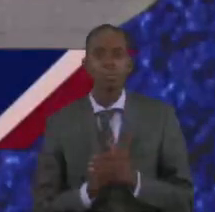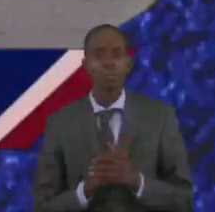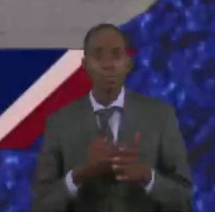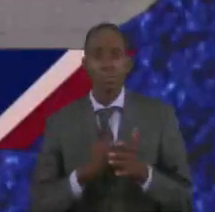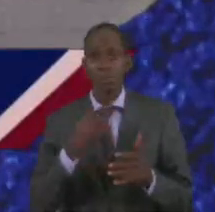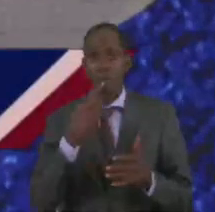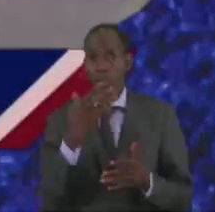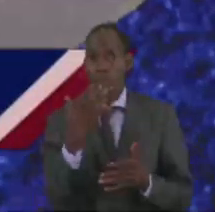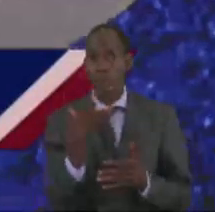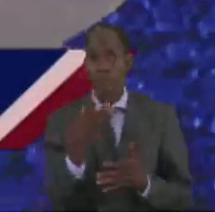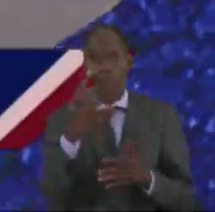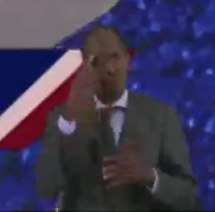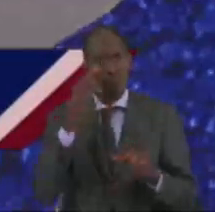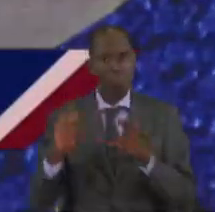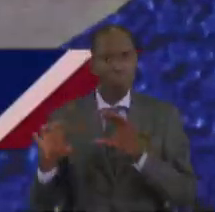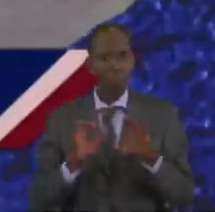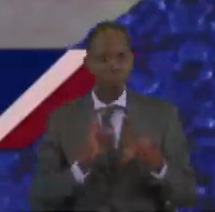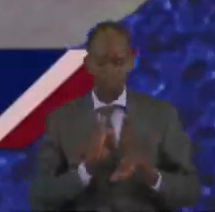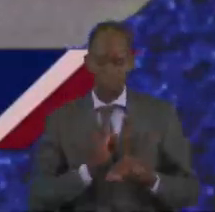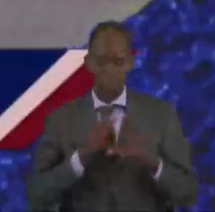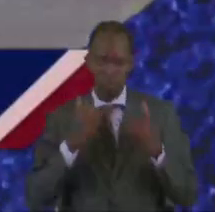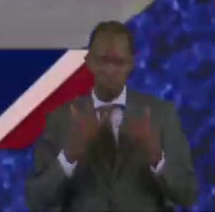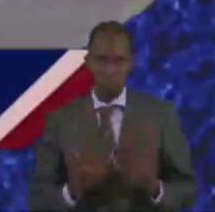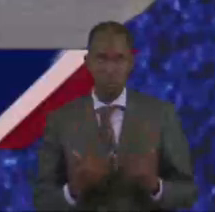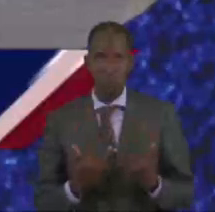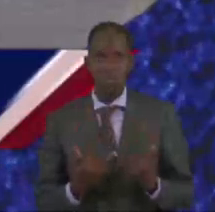10. Et maintenant,